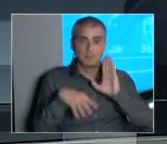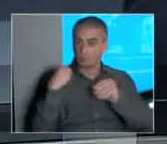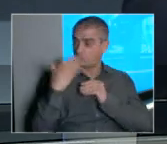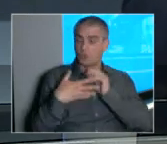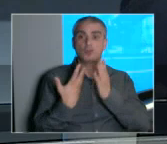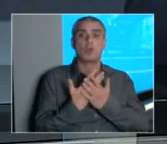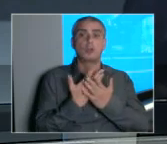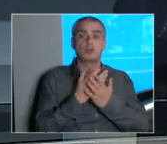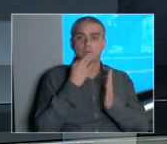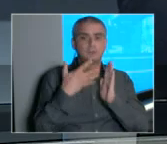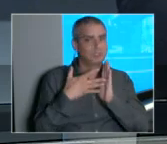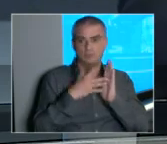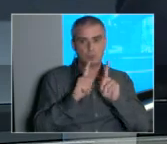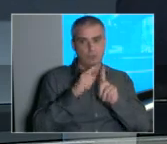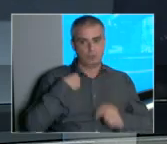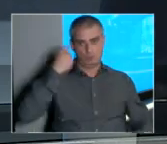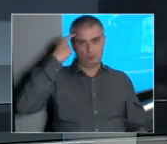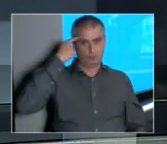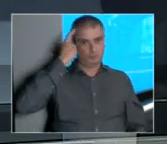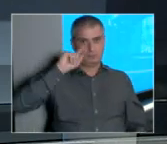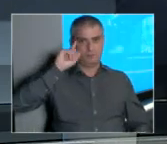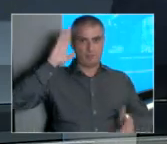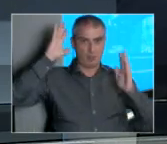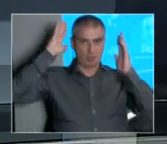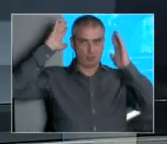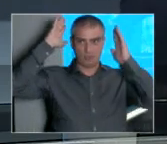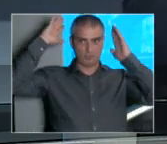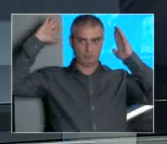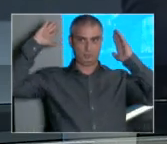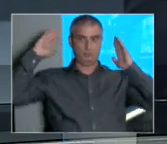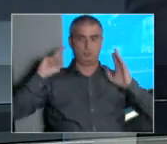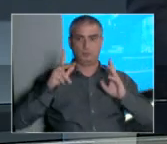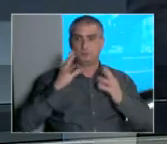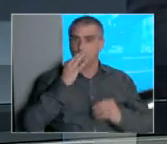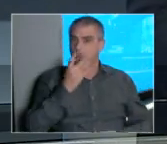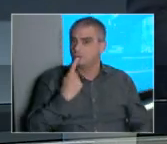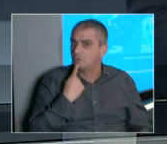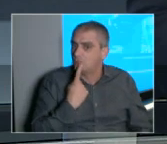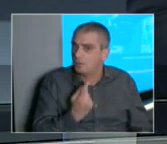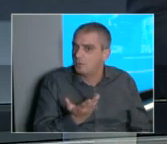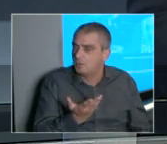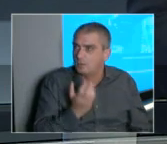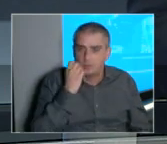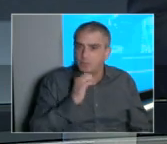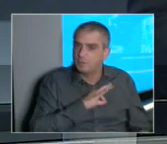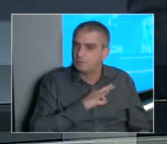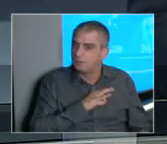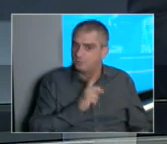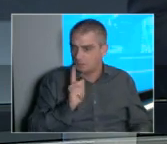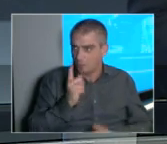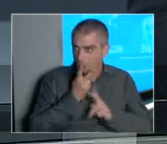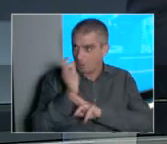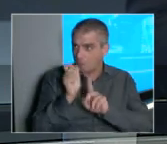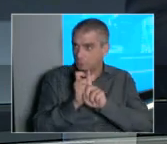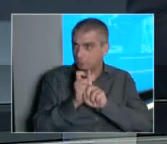האחרונות הוכיחו לנו שהסקרים הם לא מה שאנחנו חושבים, והם לא איזה גורו שיש מה לשאול אותו. איך הוא אמר על איווט? מה, הוא לא יעבור את